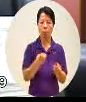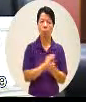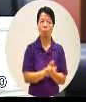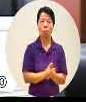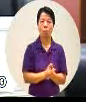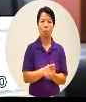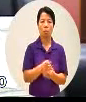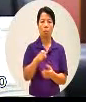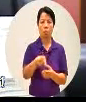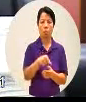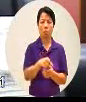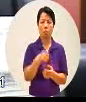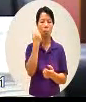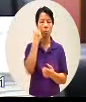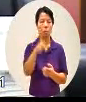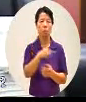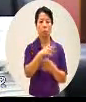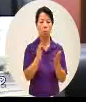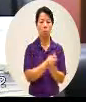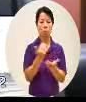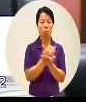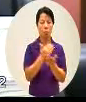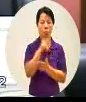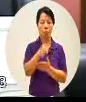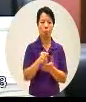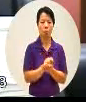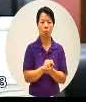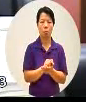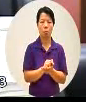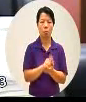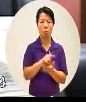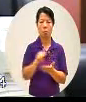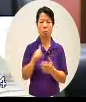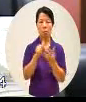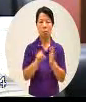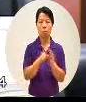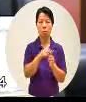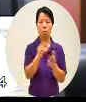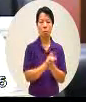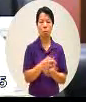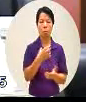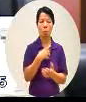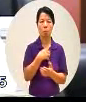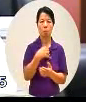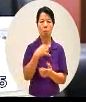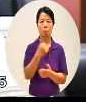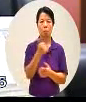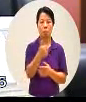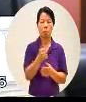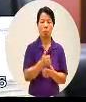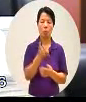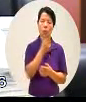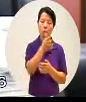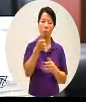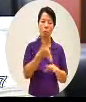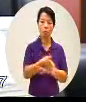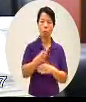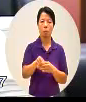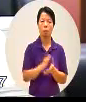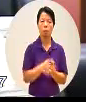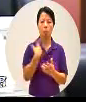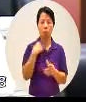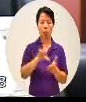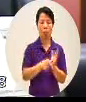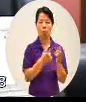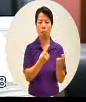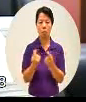都不知道，表示你在审核这些东西的时候，吴立成议员也问请教过你说，你是不是有定期定